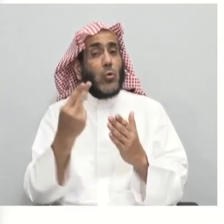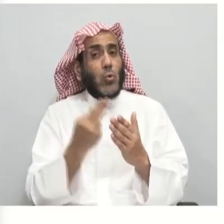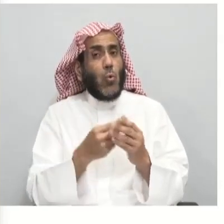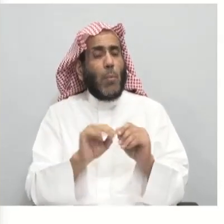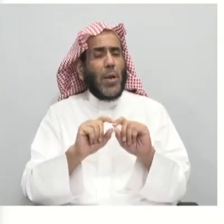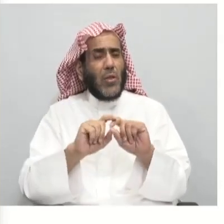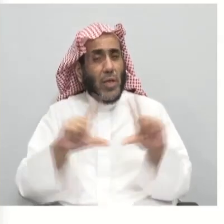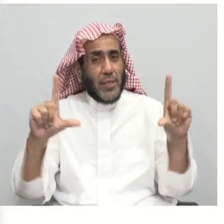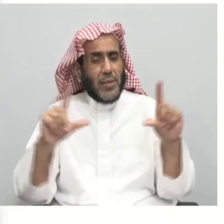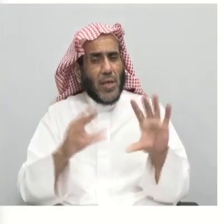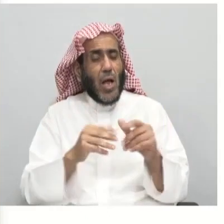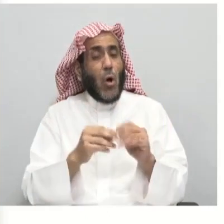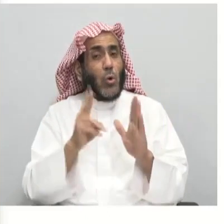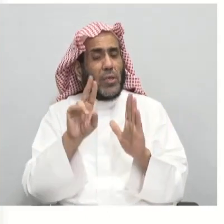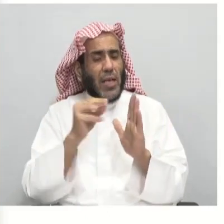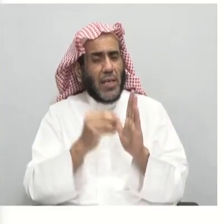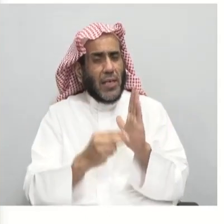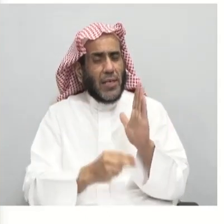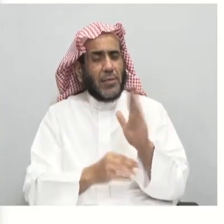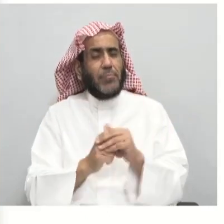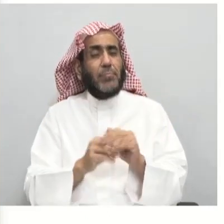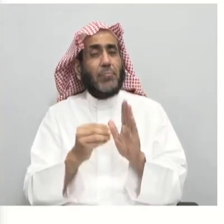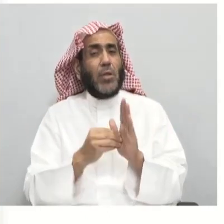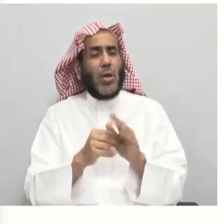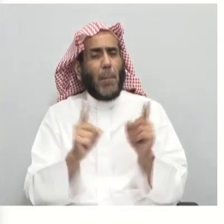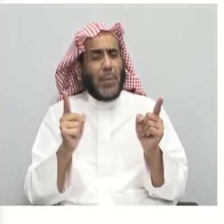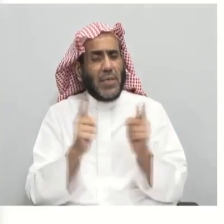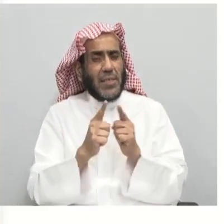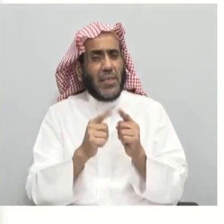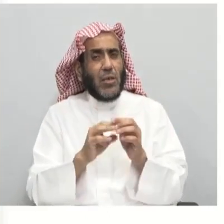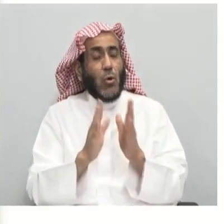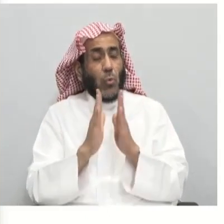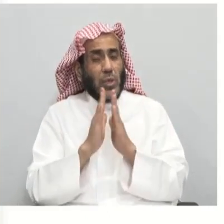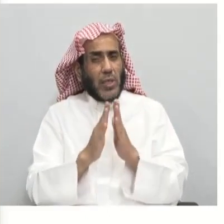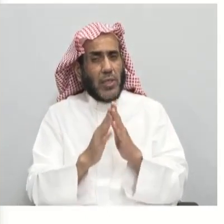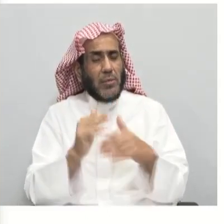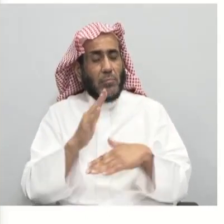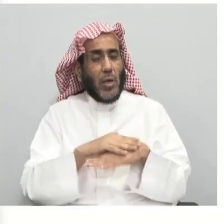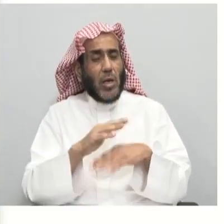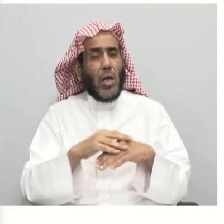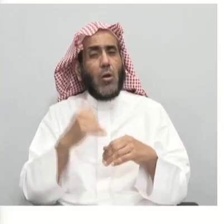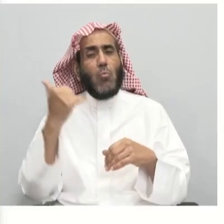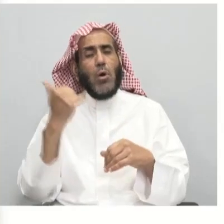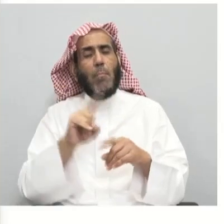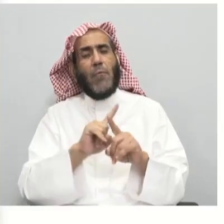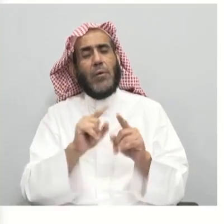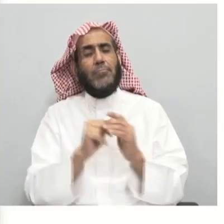الايضاحيه او التعليقات وذلك بالاختصار والتركيز على المهم